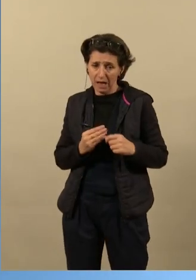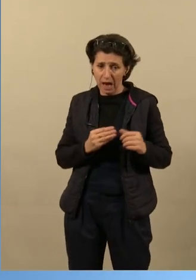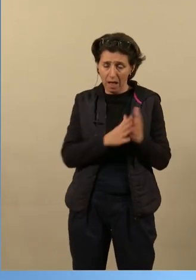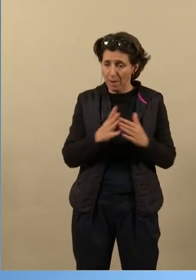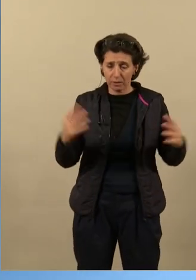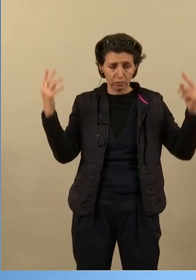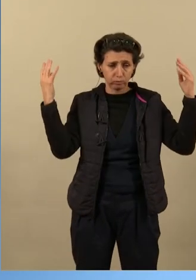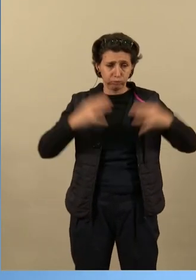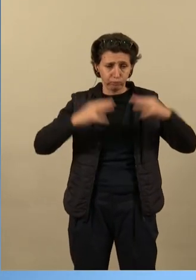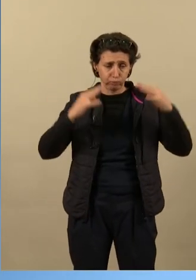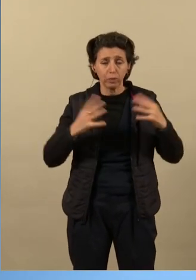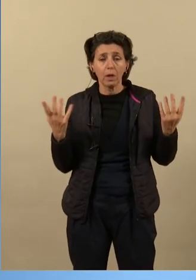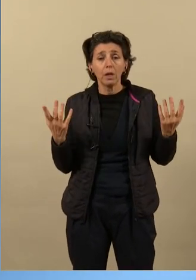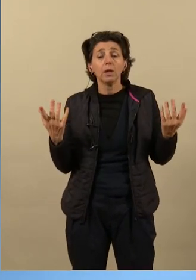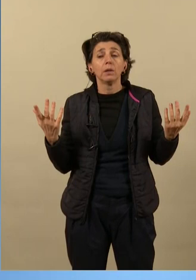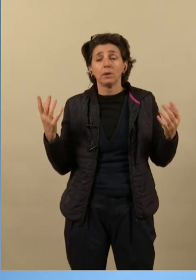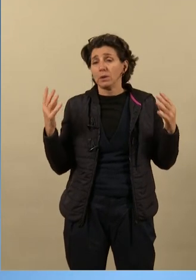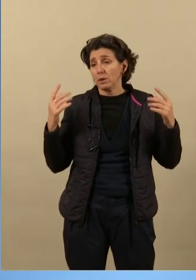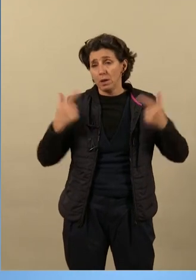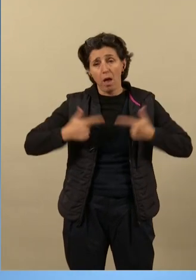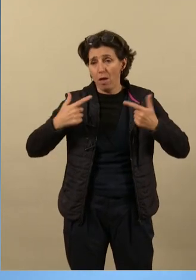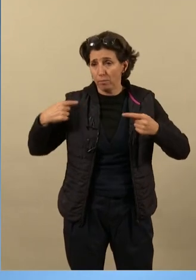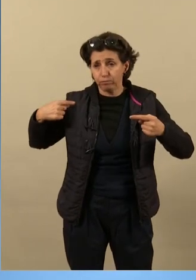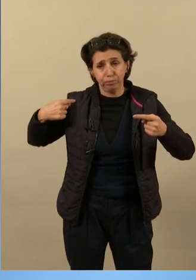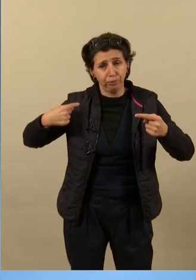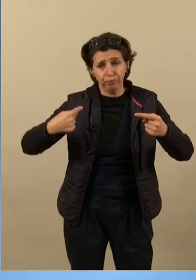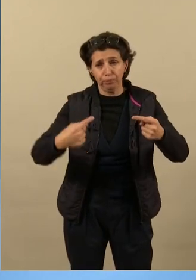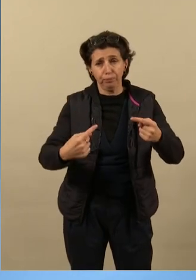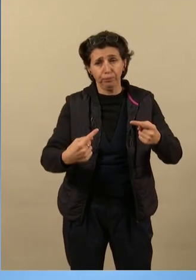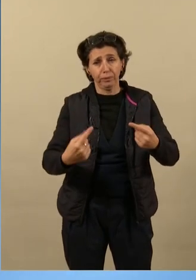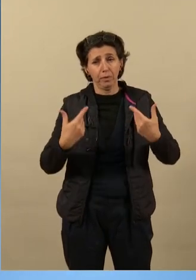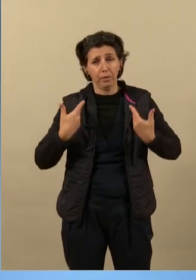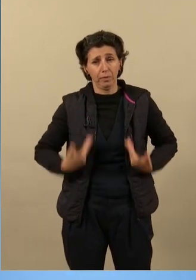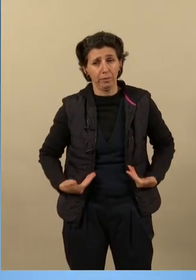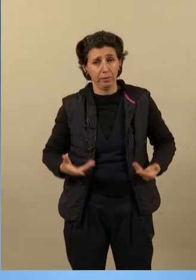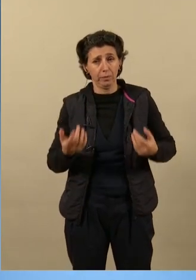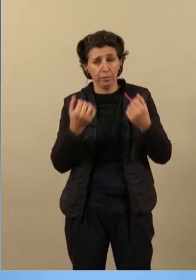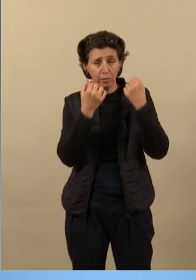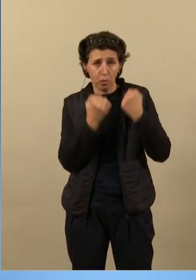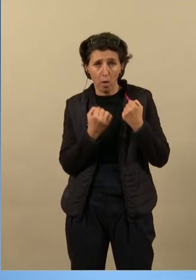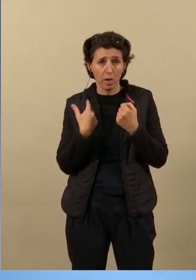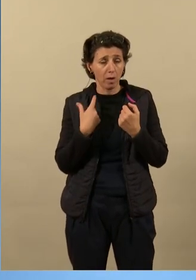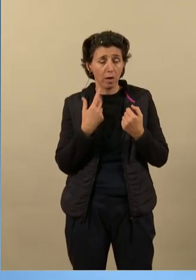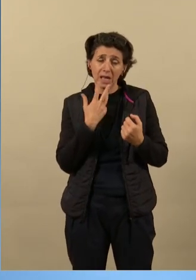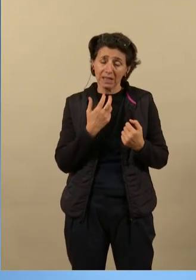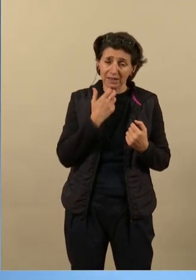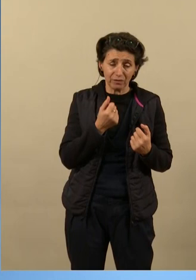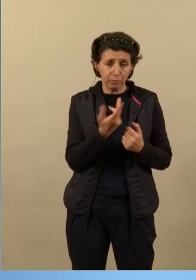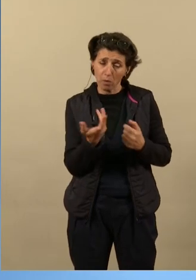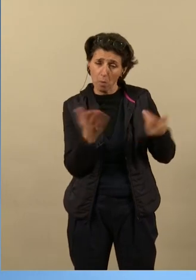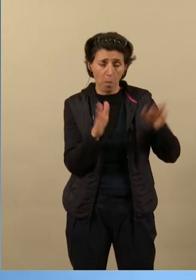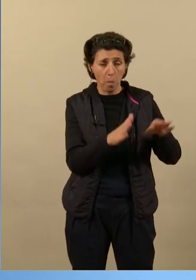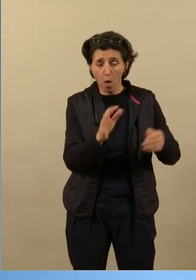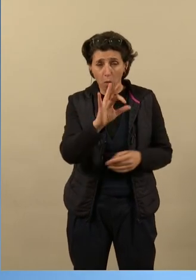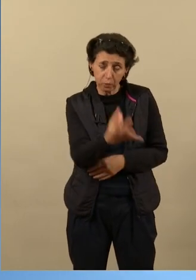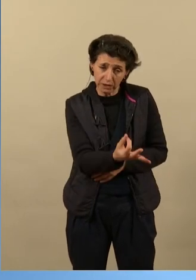guerre existentielle cette guerre entraîne des milliers de victimes civiles oui un civil tué est toujours un drame et forcé de constater que